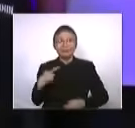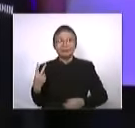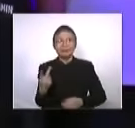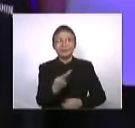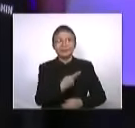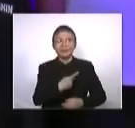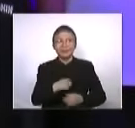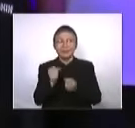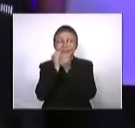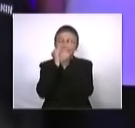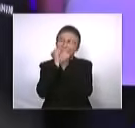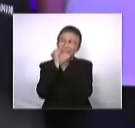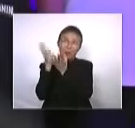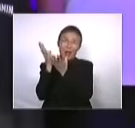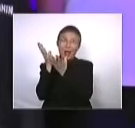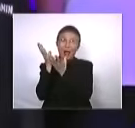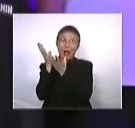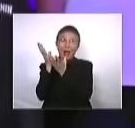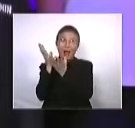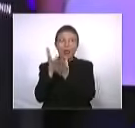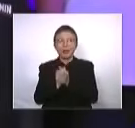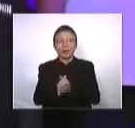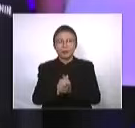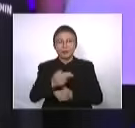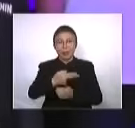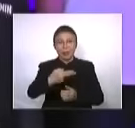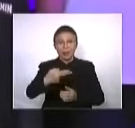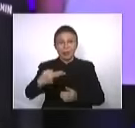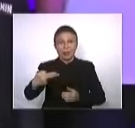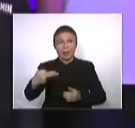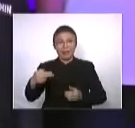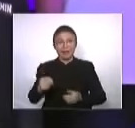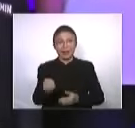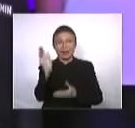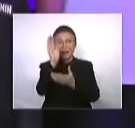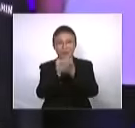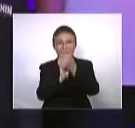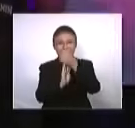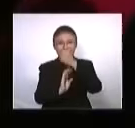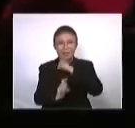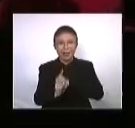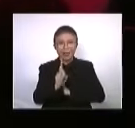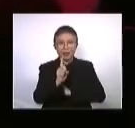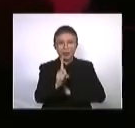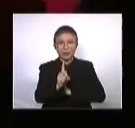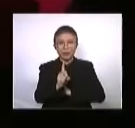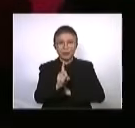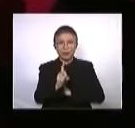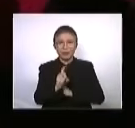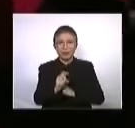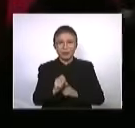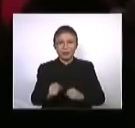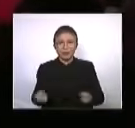istilah-istilah yang sulit dimengerti oleh Eh lawan debatnya nah dalam konteks itu Saya melihat perdebatan itu Selama